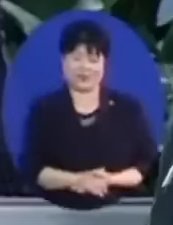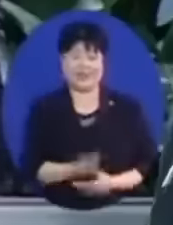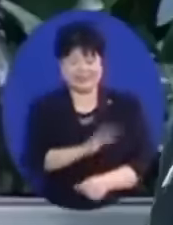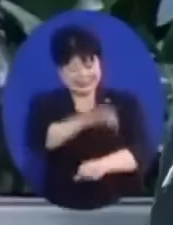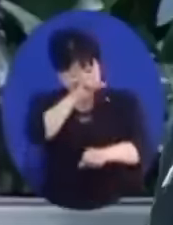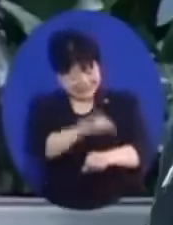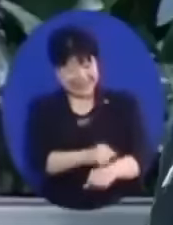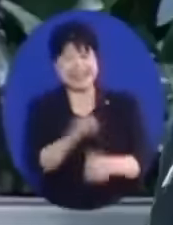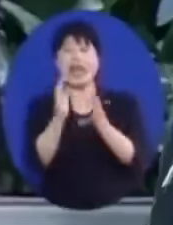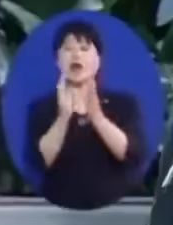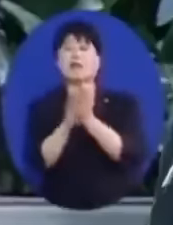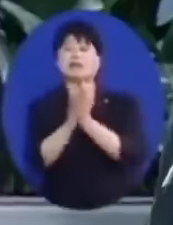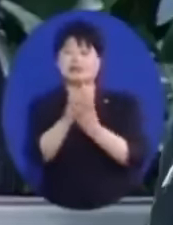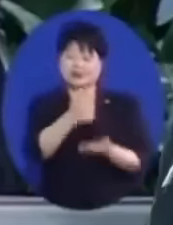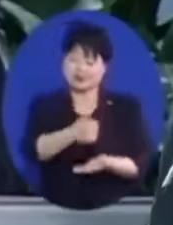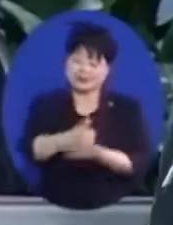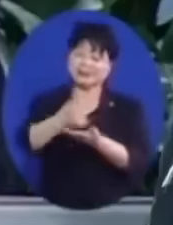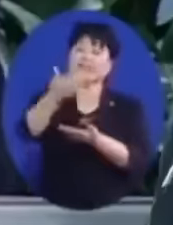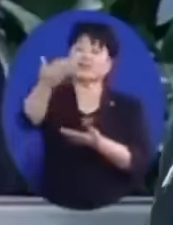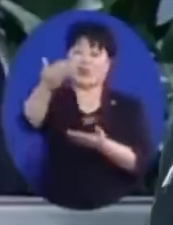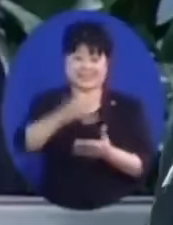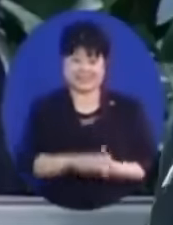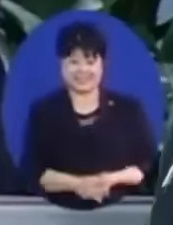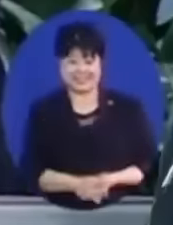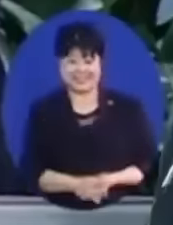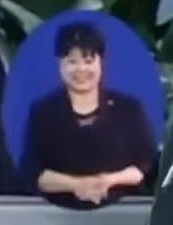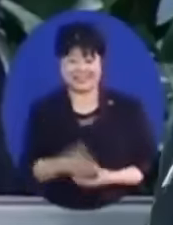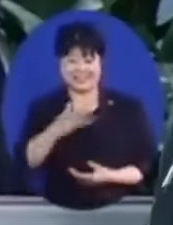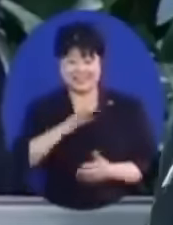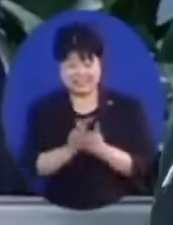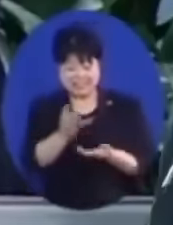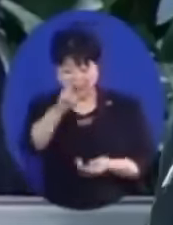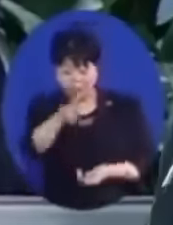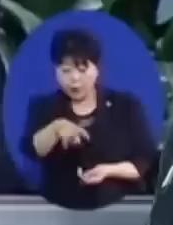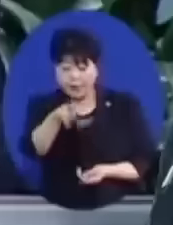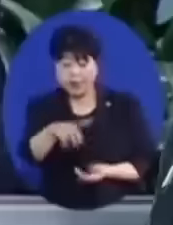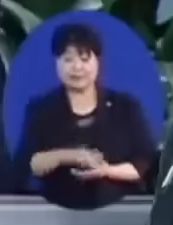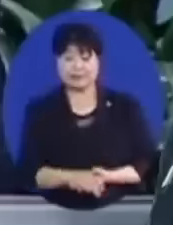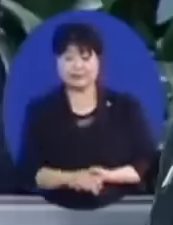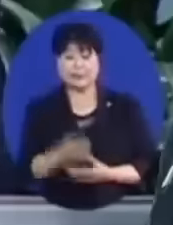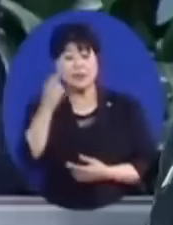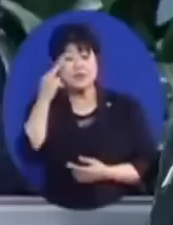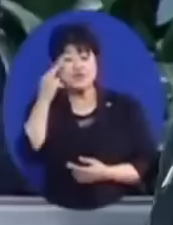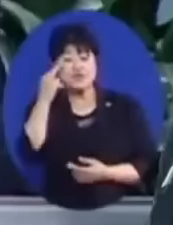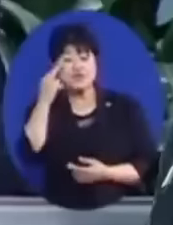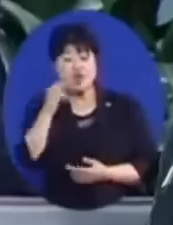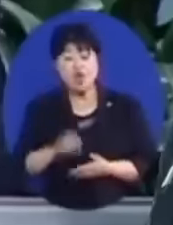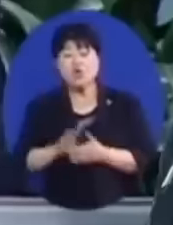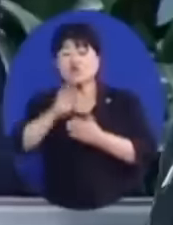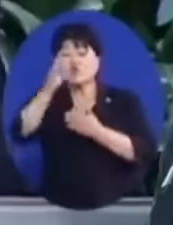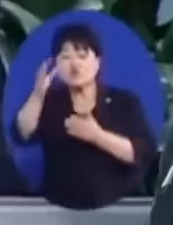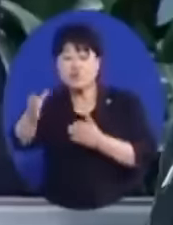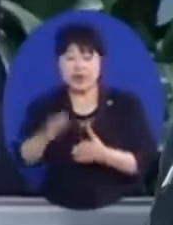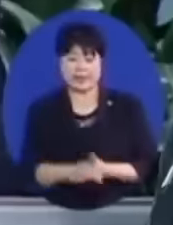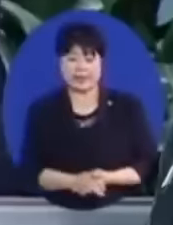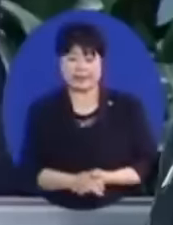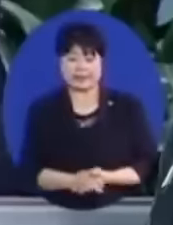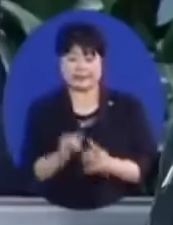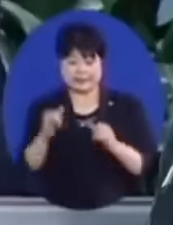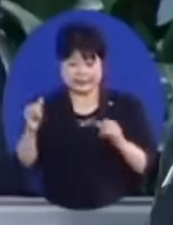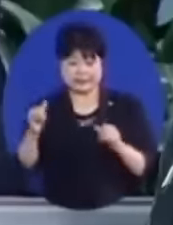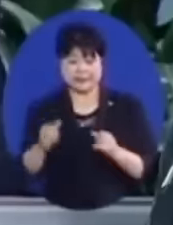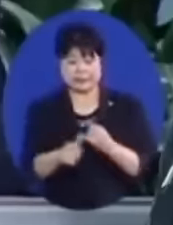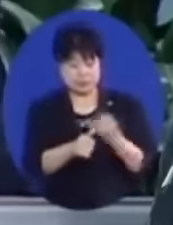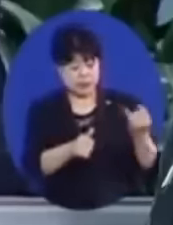잘한다고 박수 쳐주고 칭찬을 해주었습니다. 나는 책에 보니까 미국의 아주 유명한 인물이 된